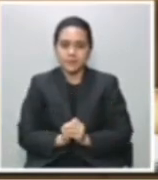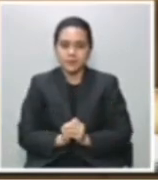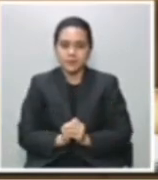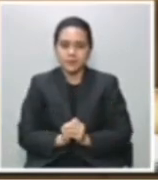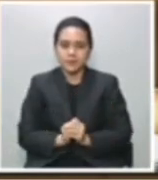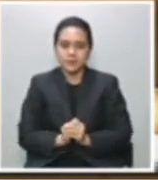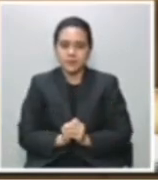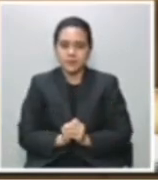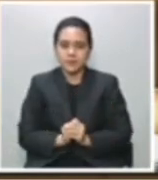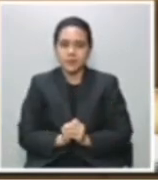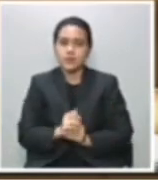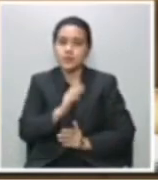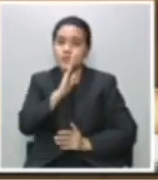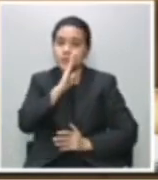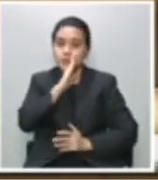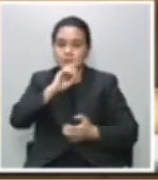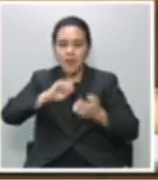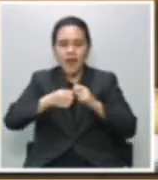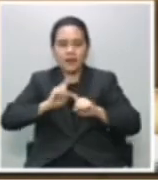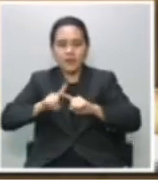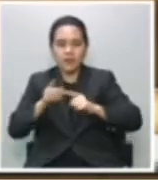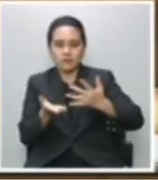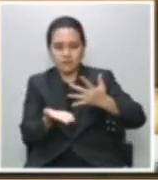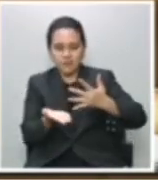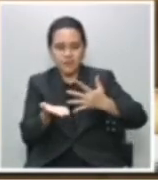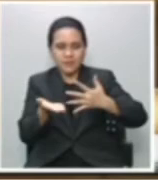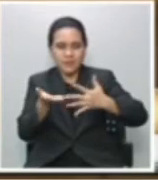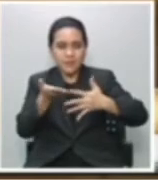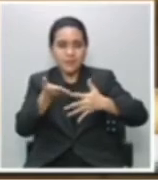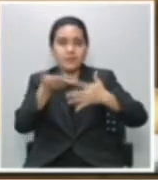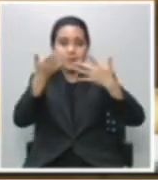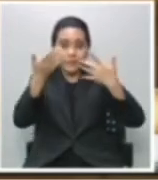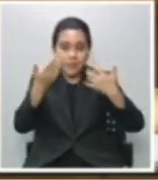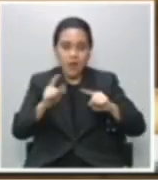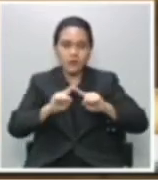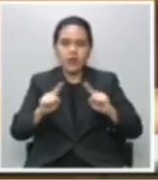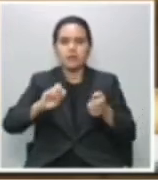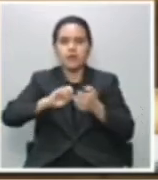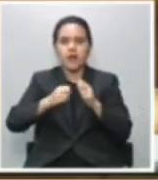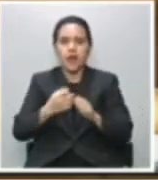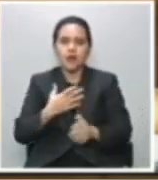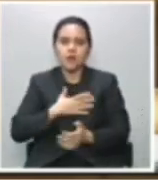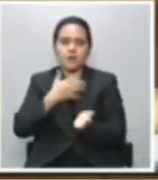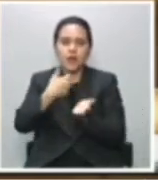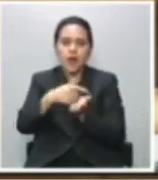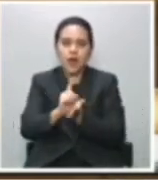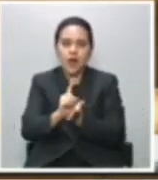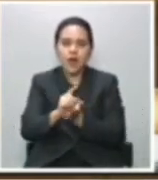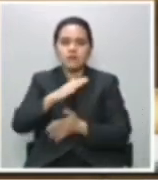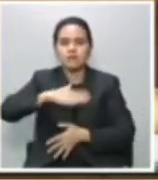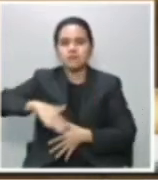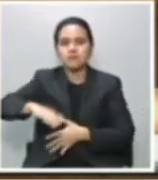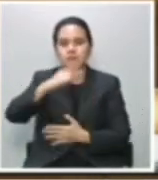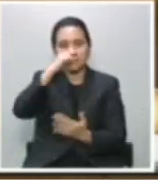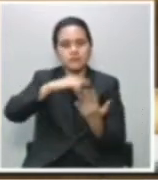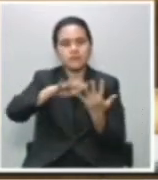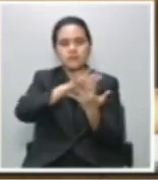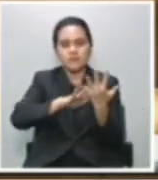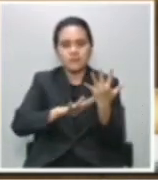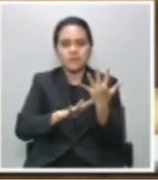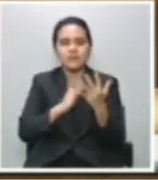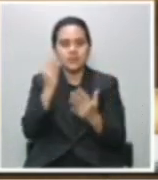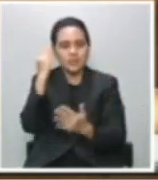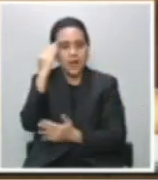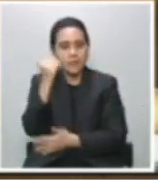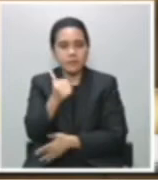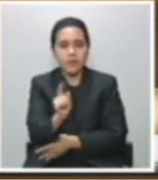ก็อยู่ที่ว่าปัญหาก็กลับไปเรื่องที่ผมได้เรียนท่านแล้วท่านก็ทราบดีอยู่ทั่วประเทศคือง